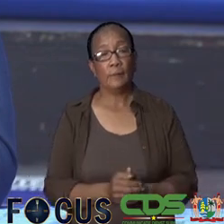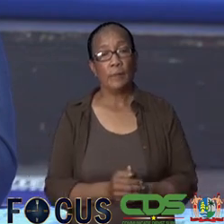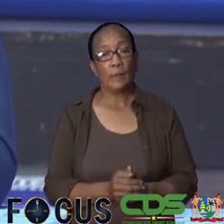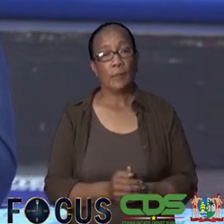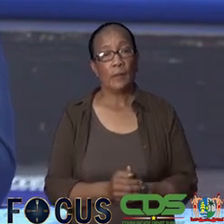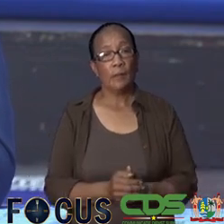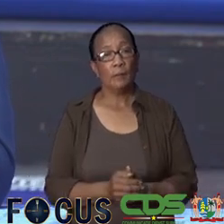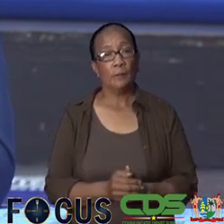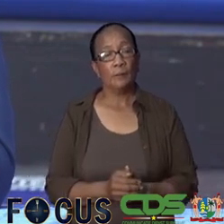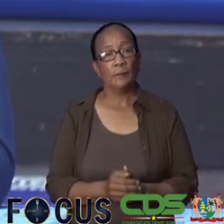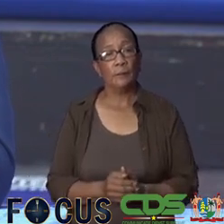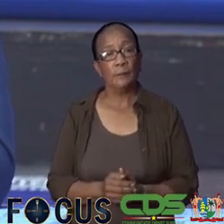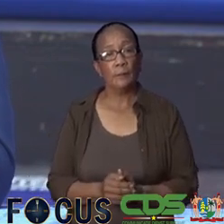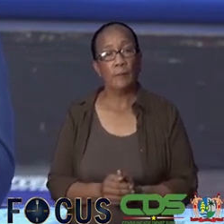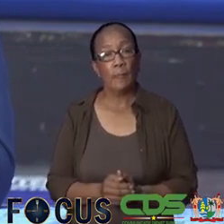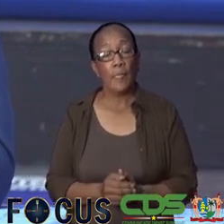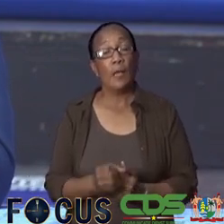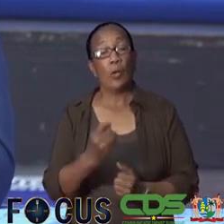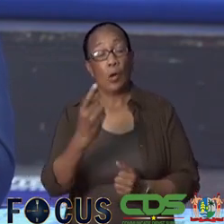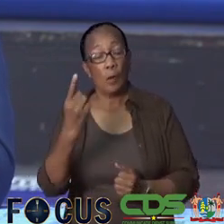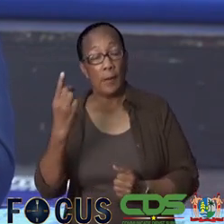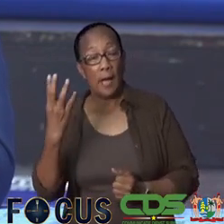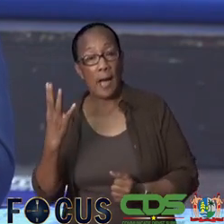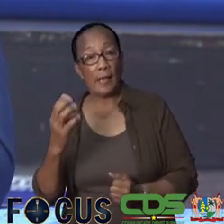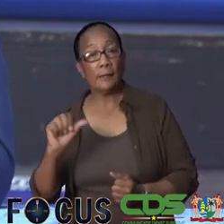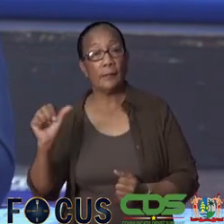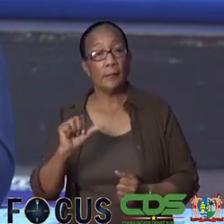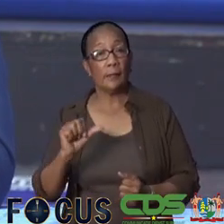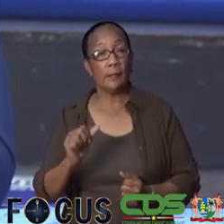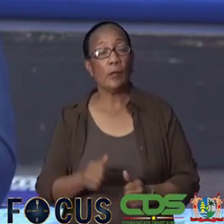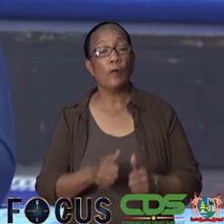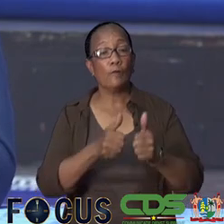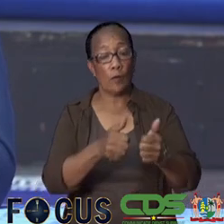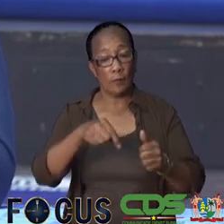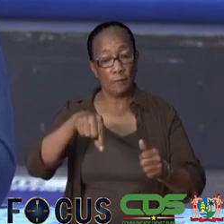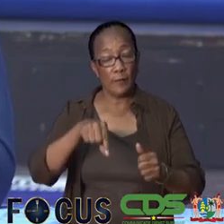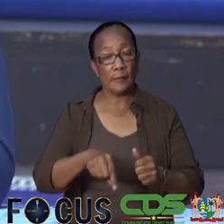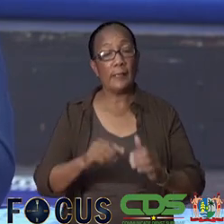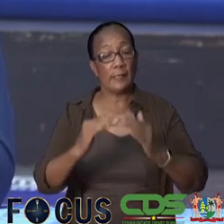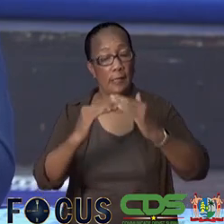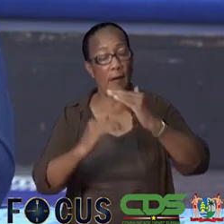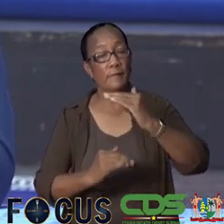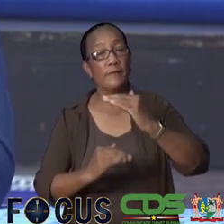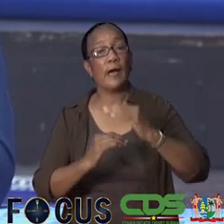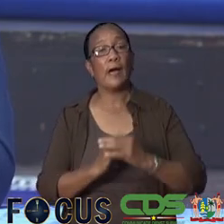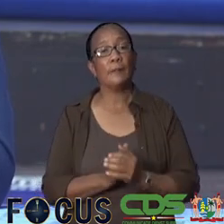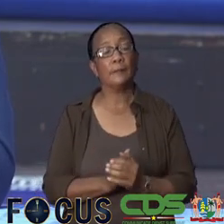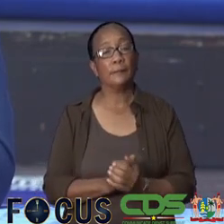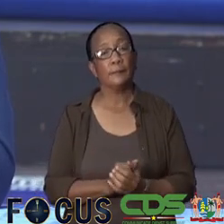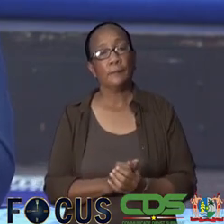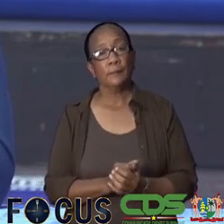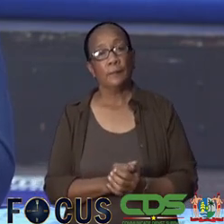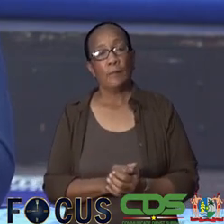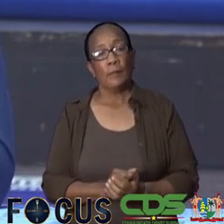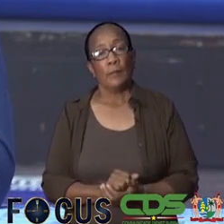Ik kom zo meteen nog op een aantal andere gevolgen van deze afname.